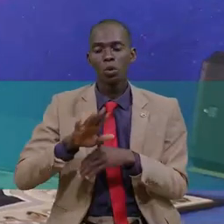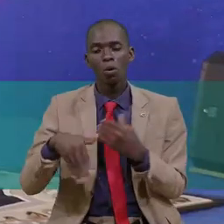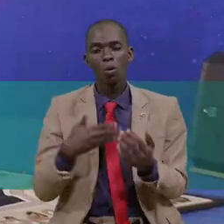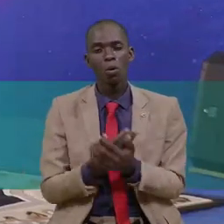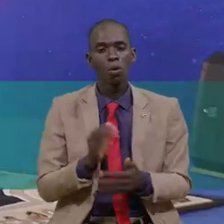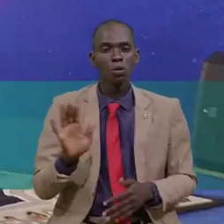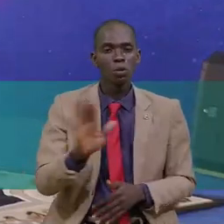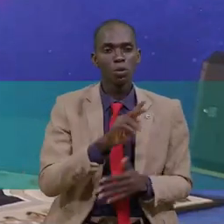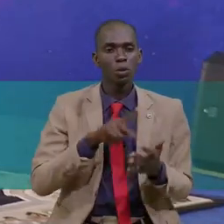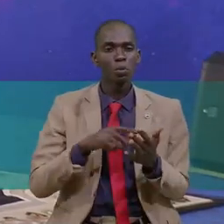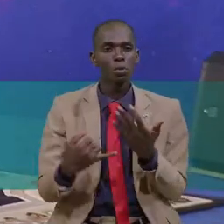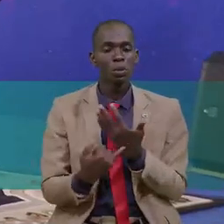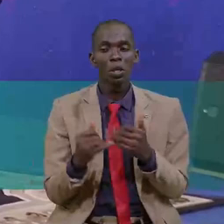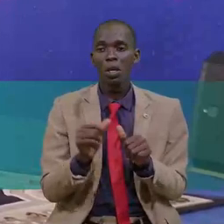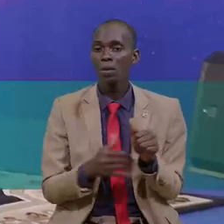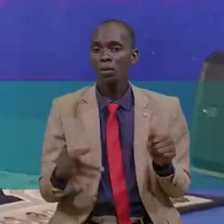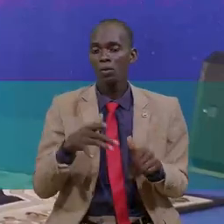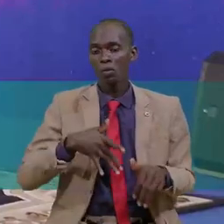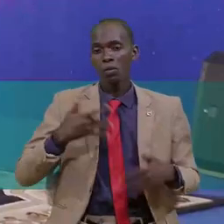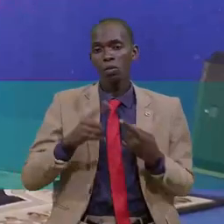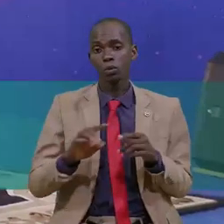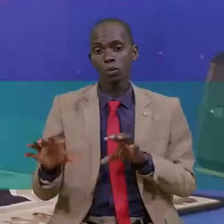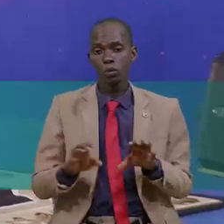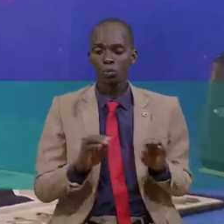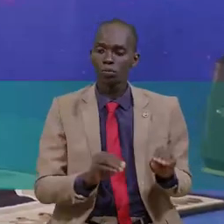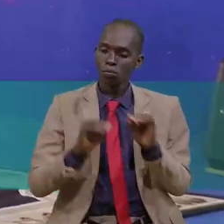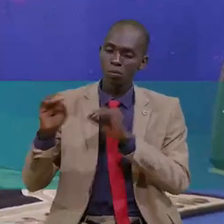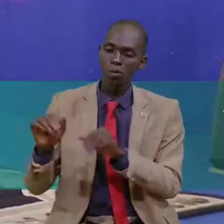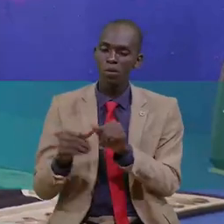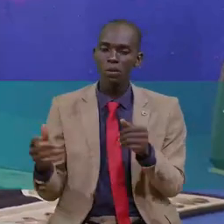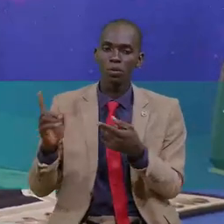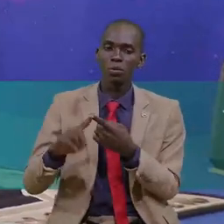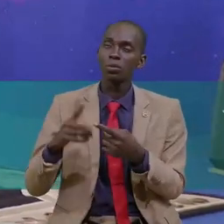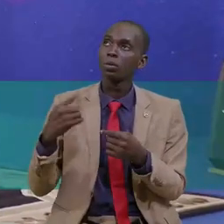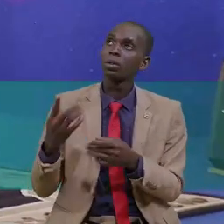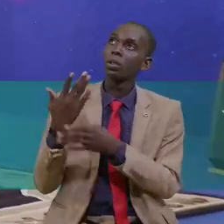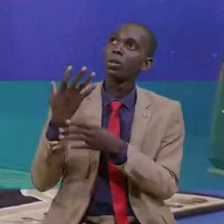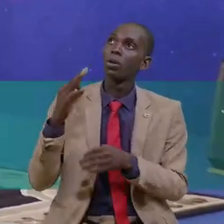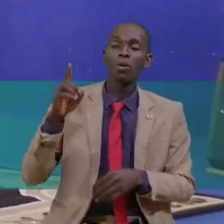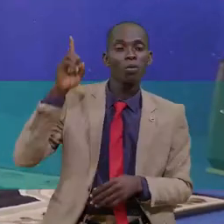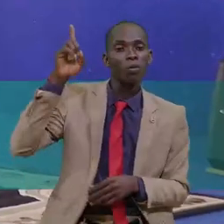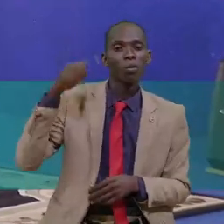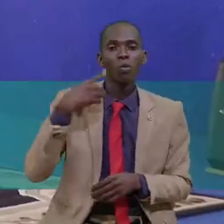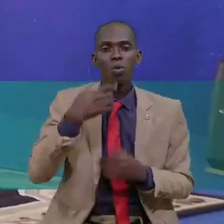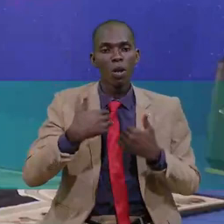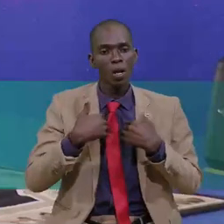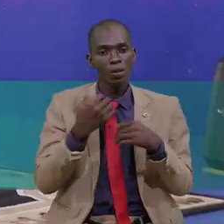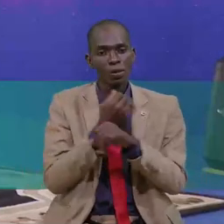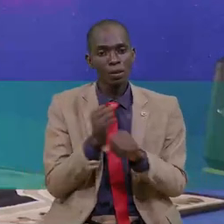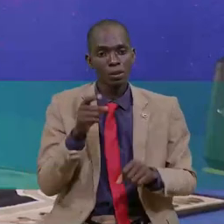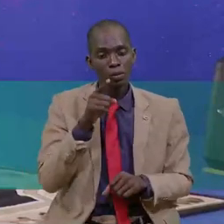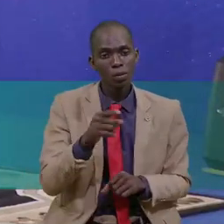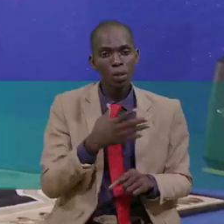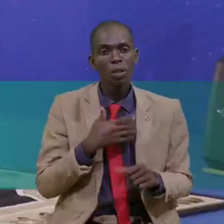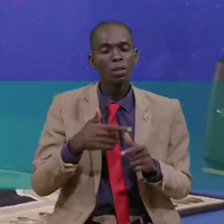tous tes projets, tout ce que tu sens que tu veux faire, que tu remettes tout entre les mains de celui qui t'a